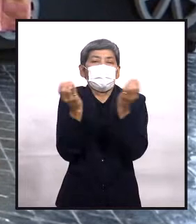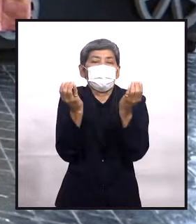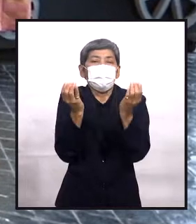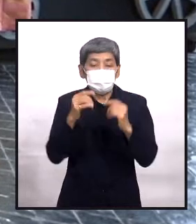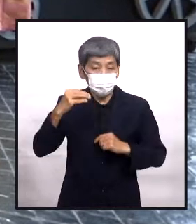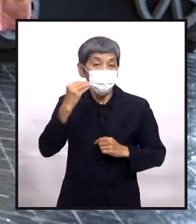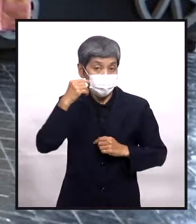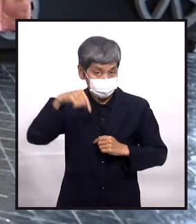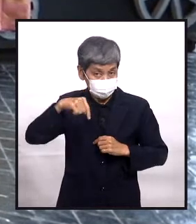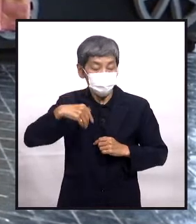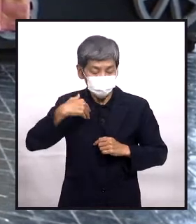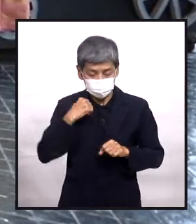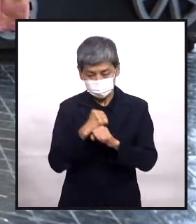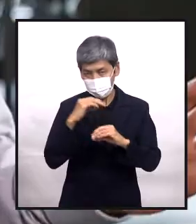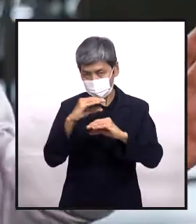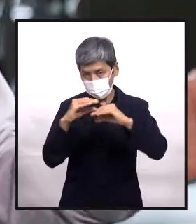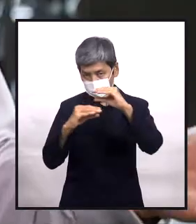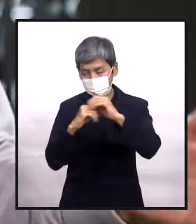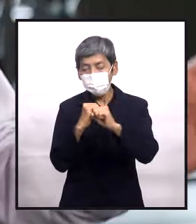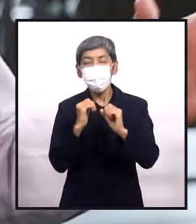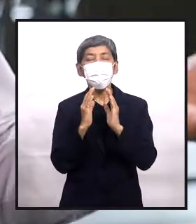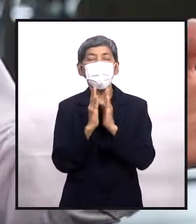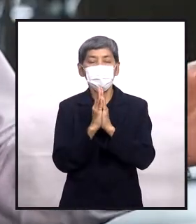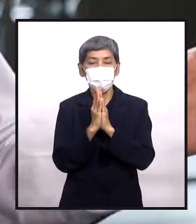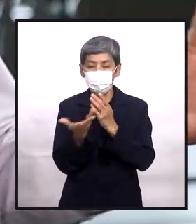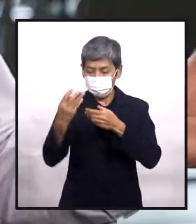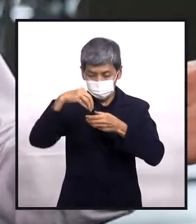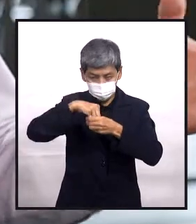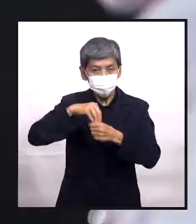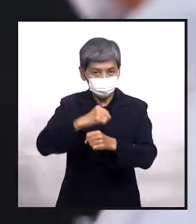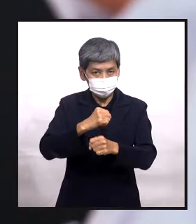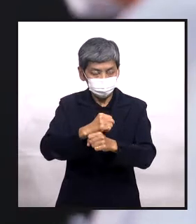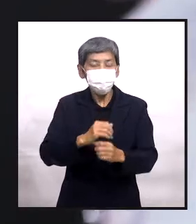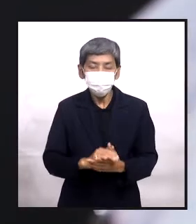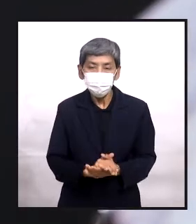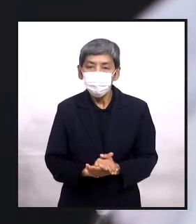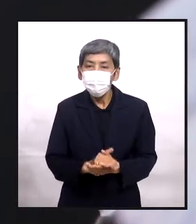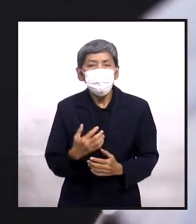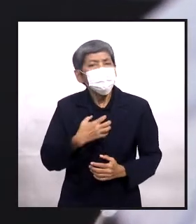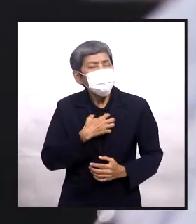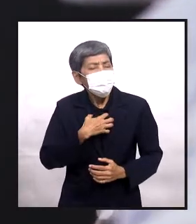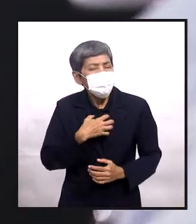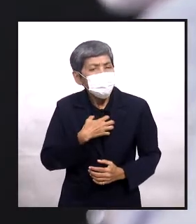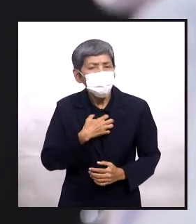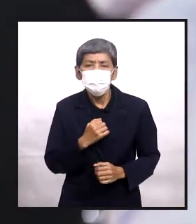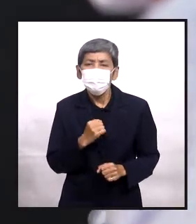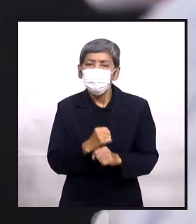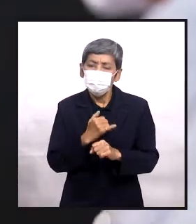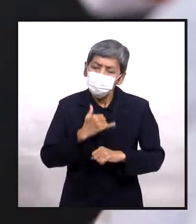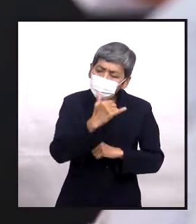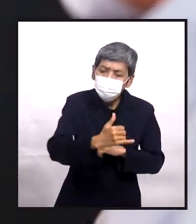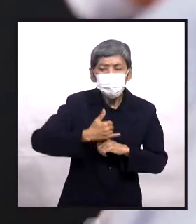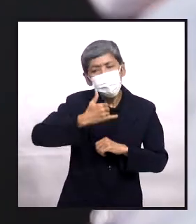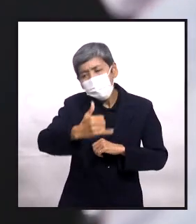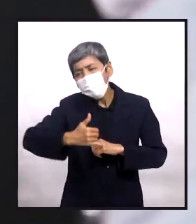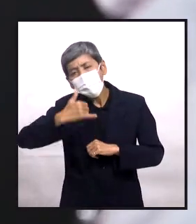อย่างบ้านอาลีเนี่ยเราก็มีโครงการที่จะนำทำวัดทุกวัดเนี่ยให้อยู่ในเมตาเวิร์สนะคุณอยากจะไปหนองป่าพงอย